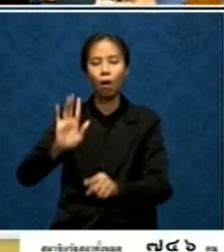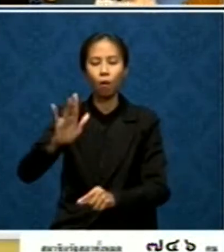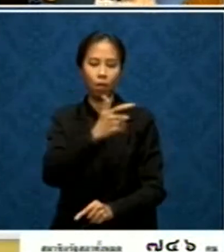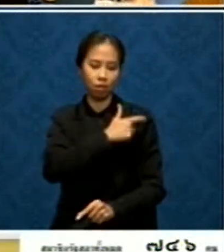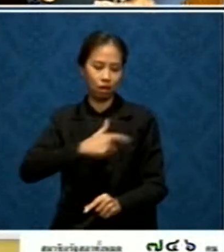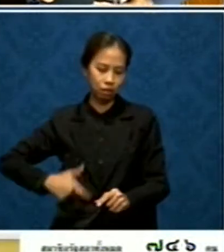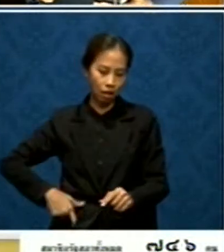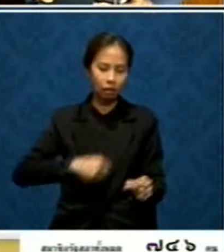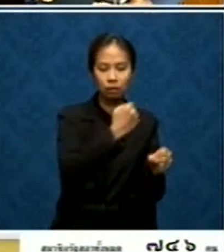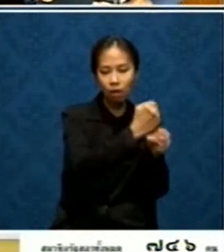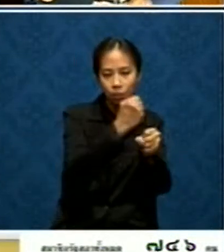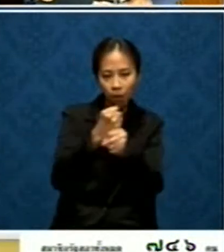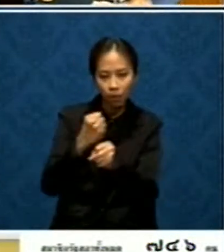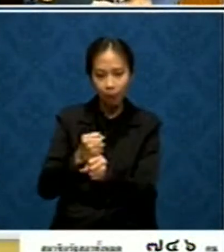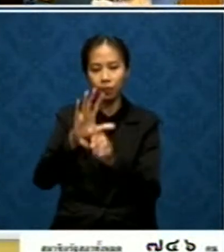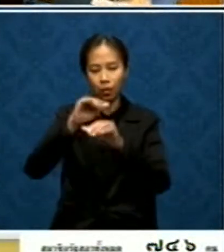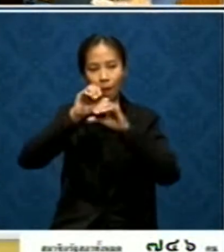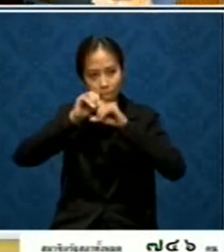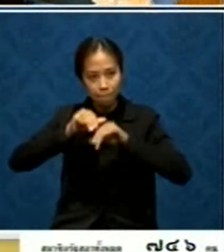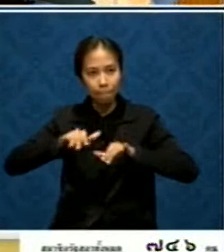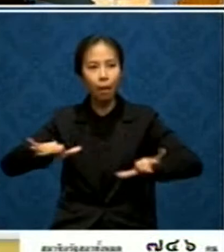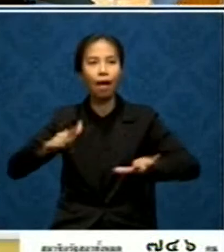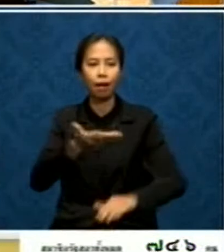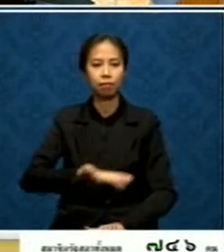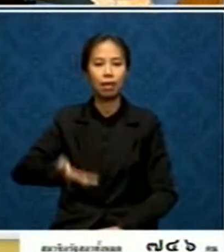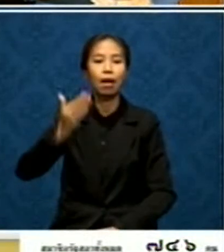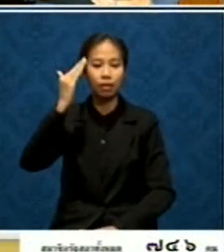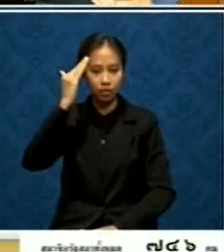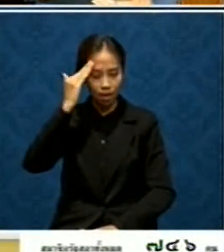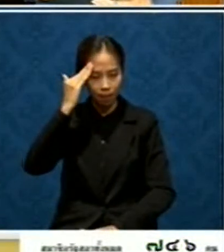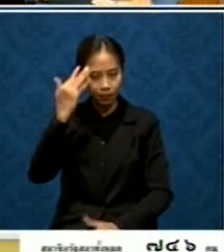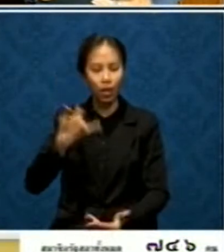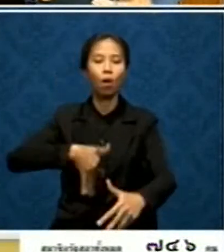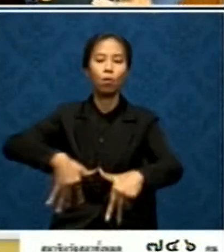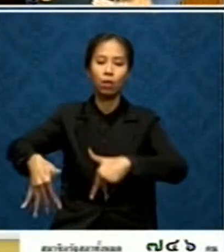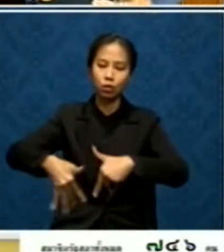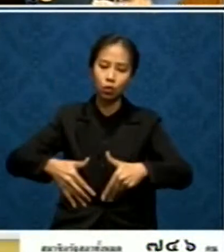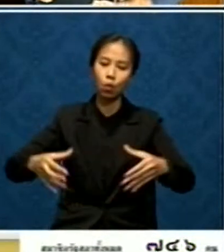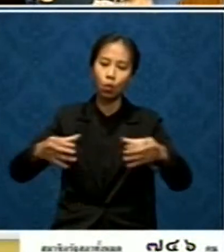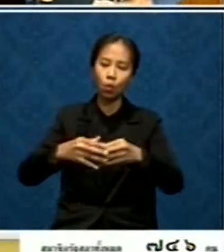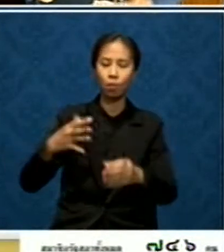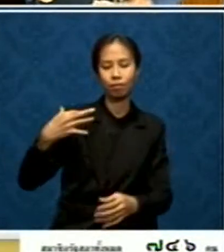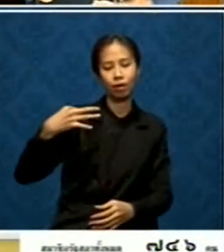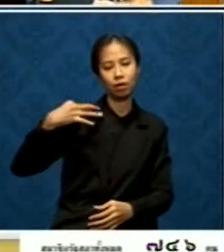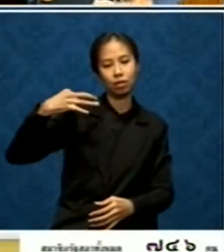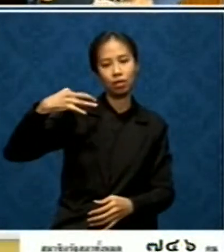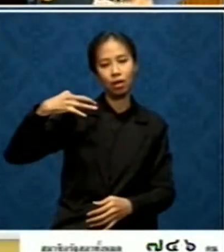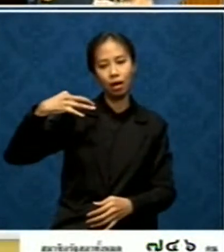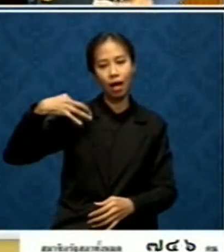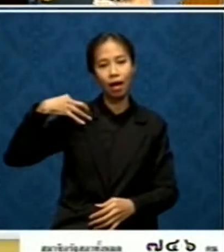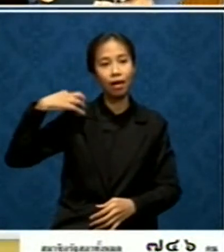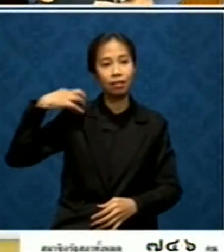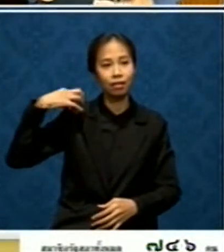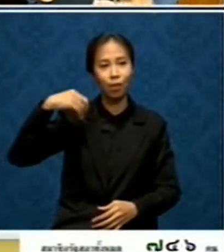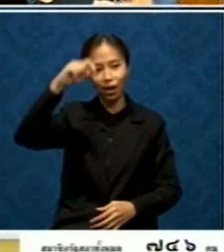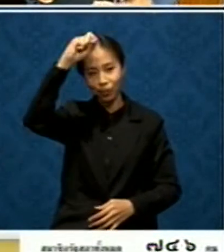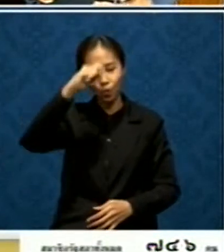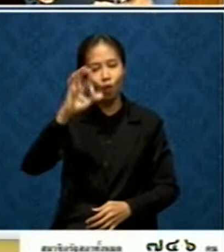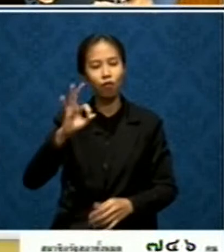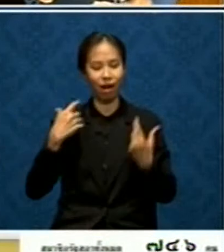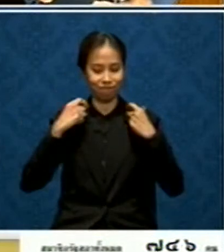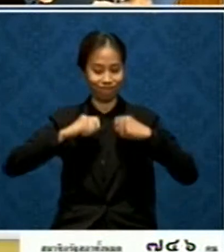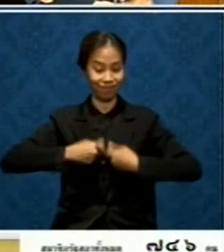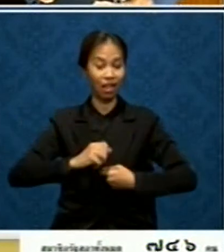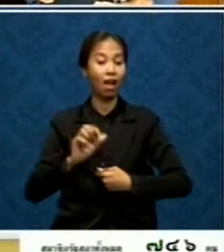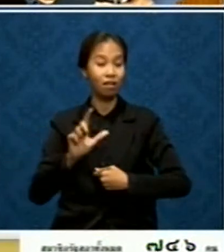ตริย์รวมทั้งการดำเนินงานของประชาชนจิตอาสาพระราชทานตามแนวพระราชดำริ อย่างต่อเนื่